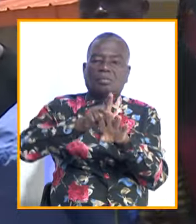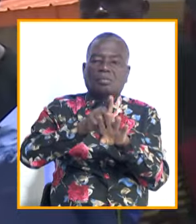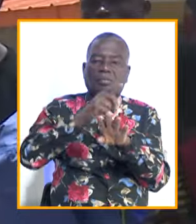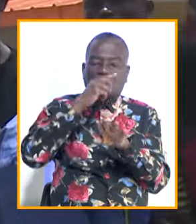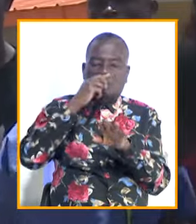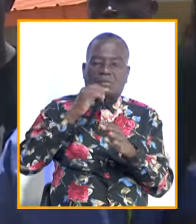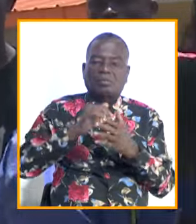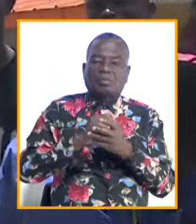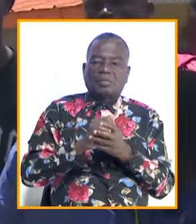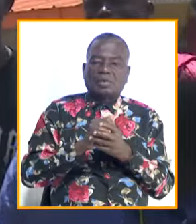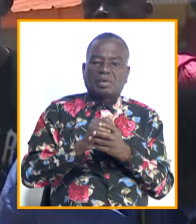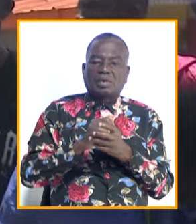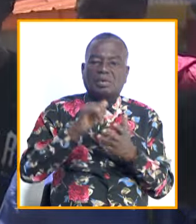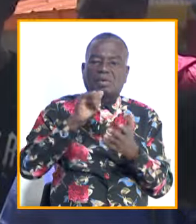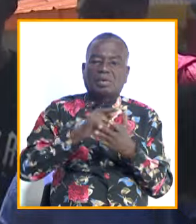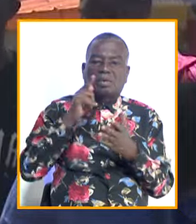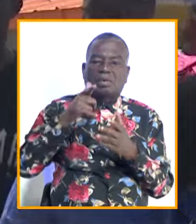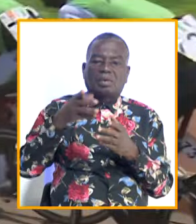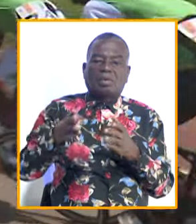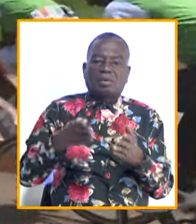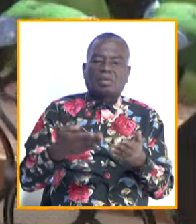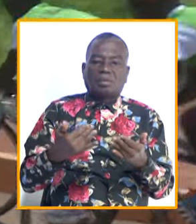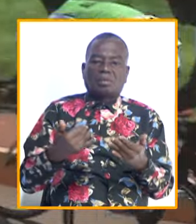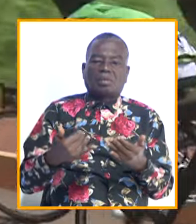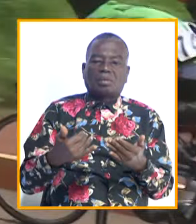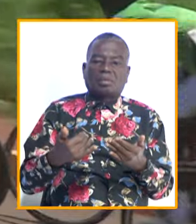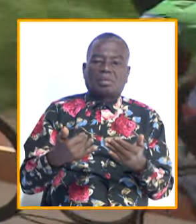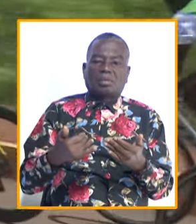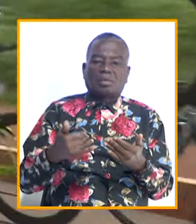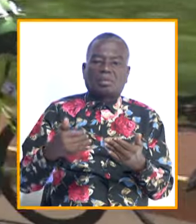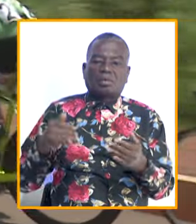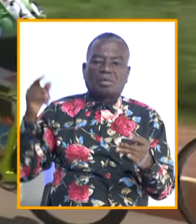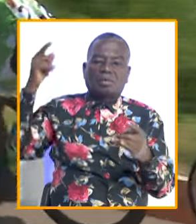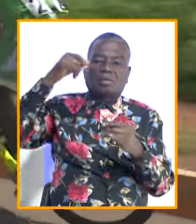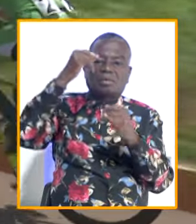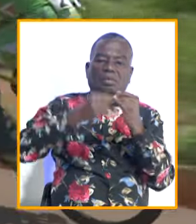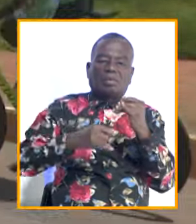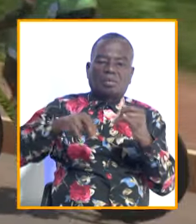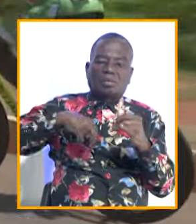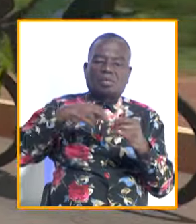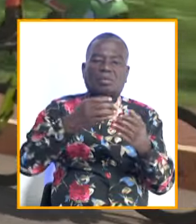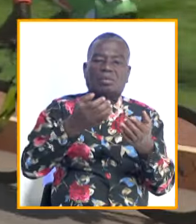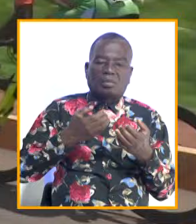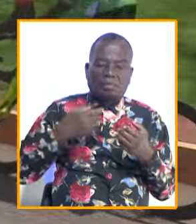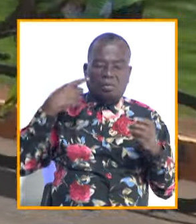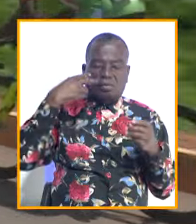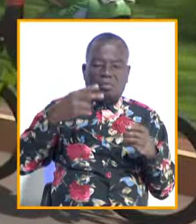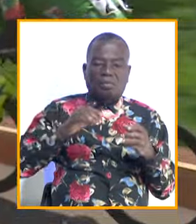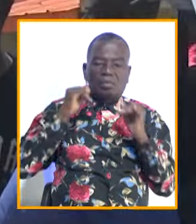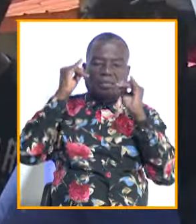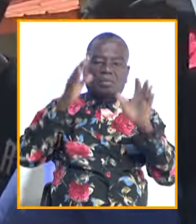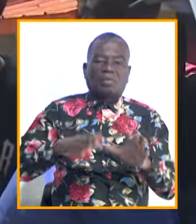que 41 secondes. Et là maintenant on va dérouler jusqu'à la fin. On aimerait aussi voir les Ivoiriens gagner une